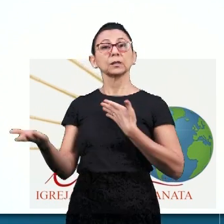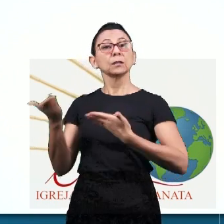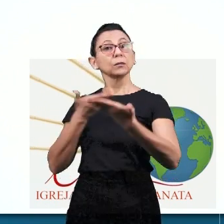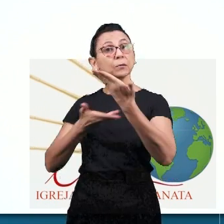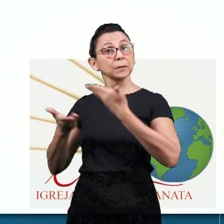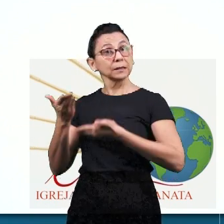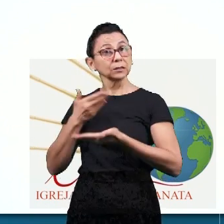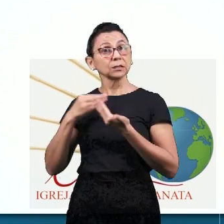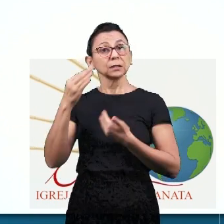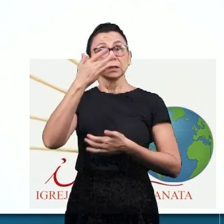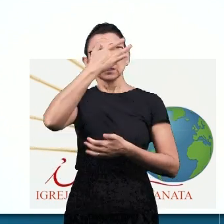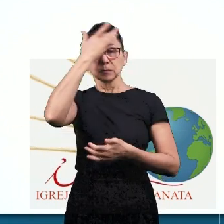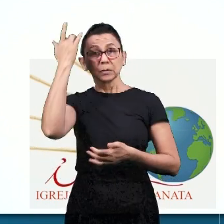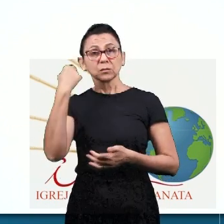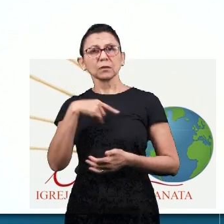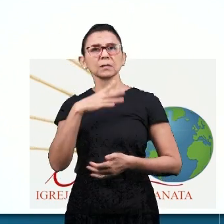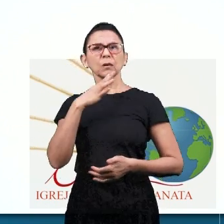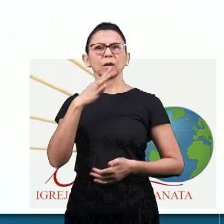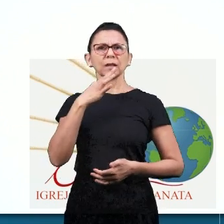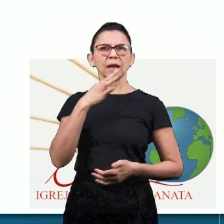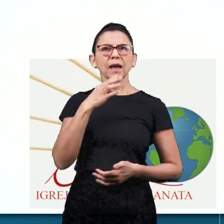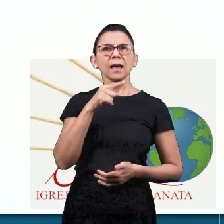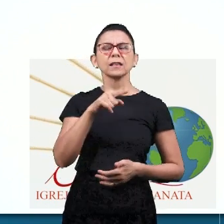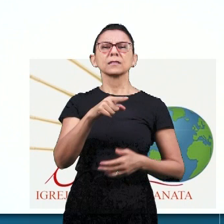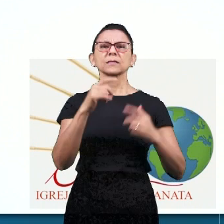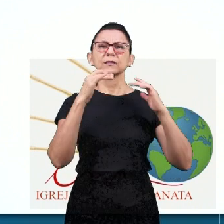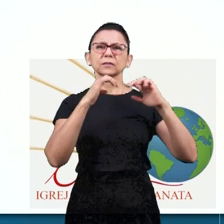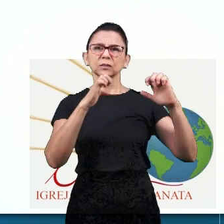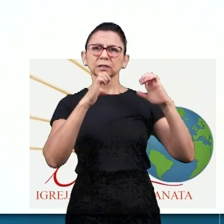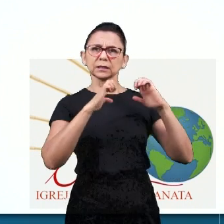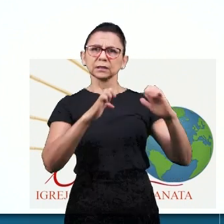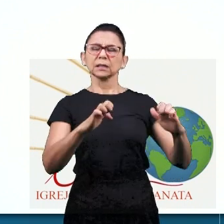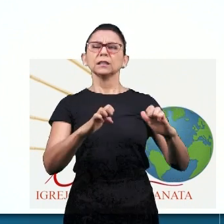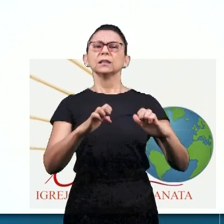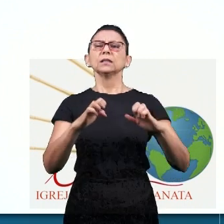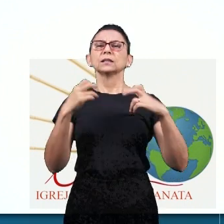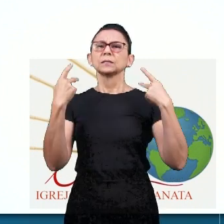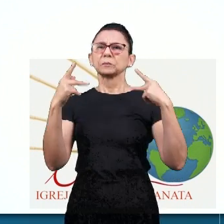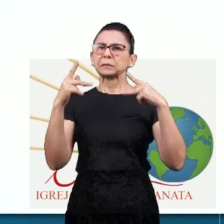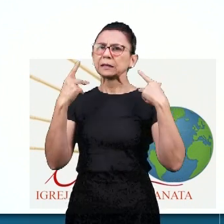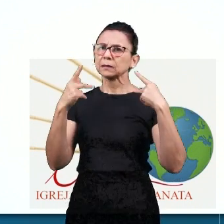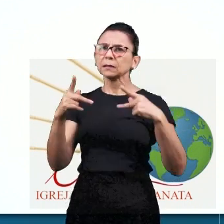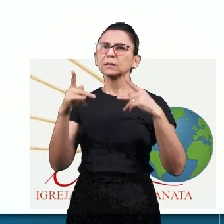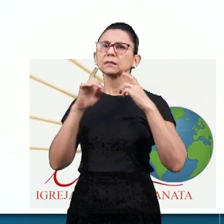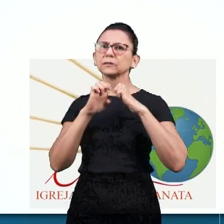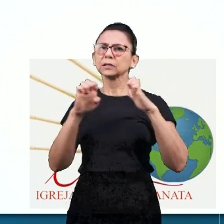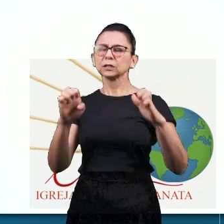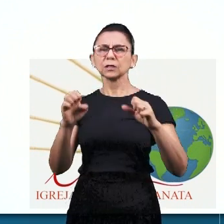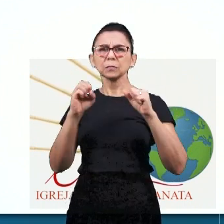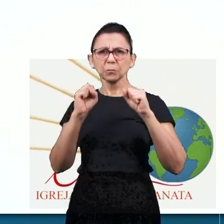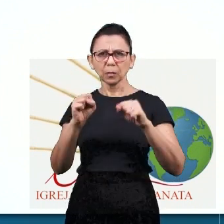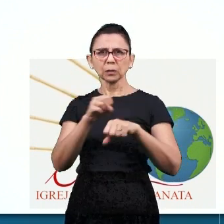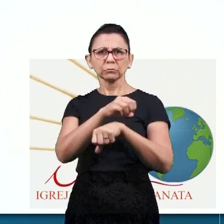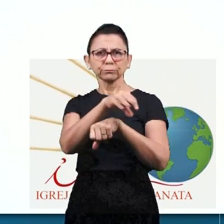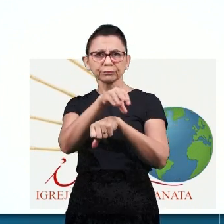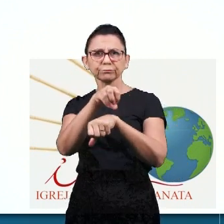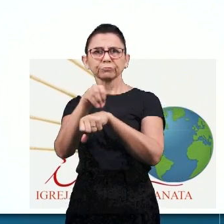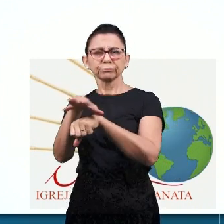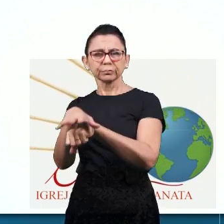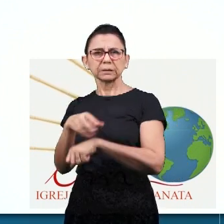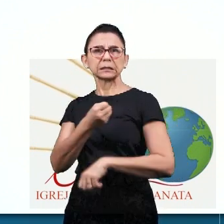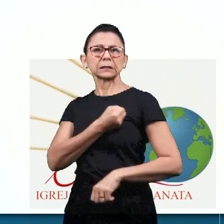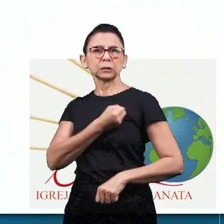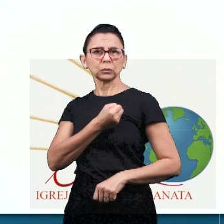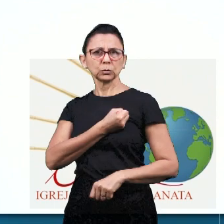0800-707-3076. Vous pouvez donner à qui vous êtes en train de prier, pour qui vous êtes en train de prêcher l'Évangile. Vous pouvez donner ce numéro de téléphone,